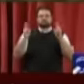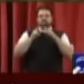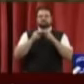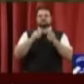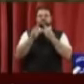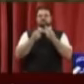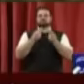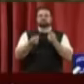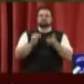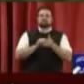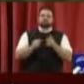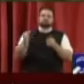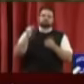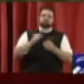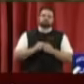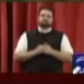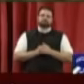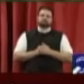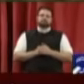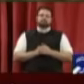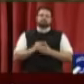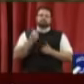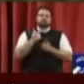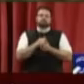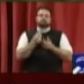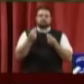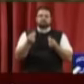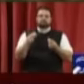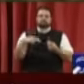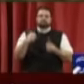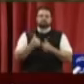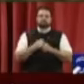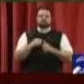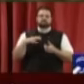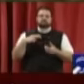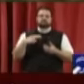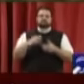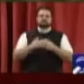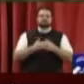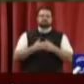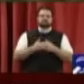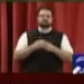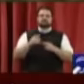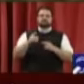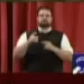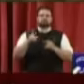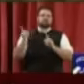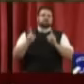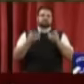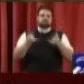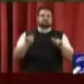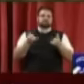discutat, am mai pus cap la cap. Un prieten bun este un prieten care este lângă tinii, indiferent ce experimentezi.